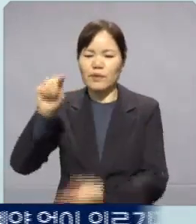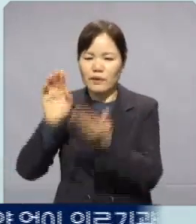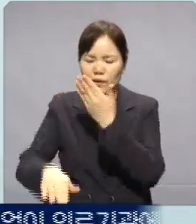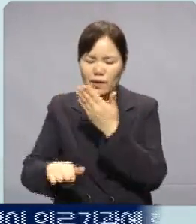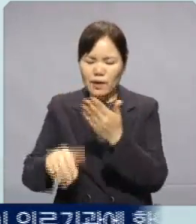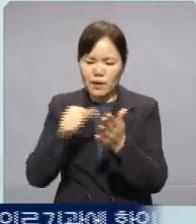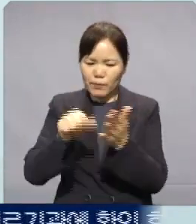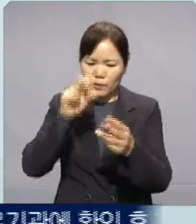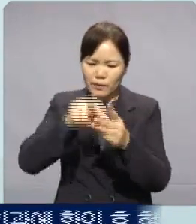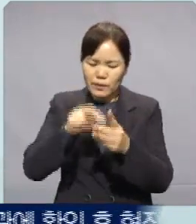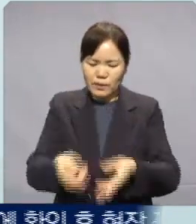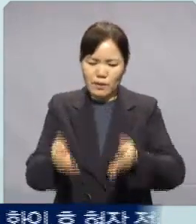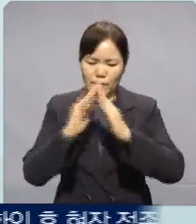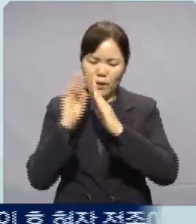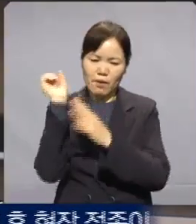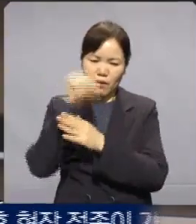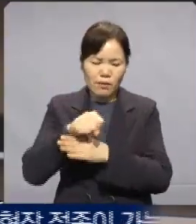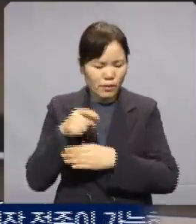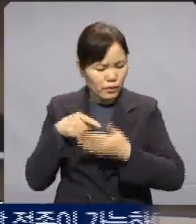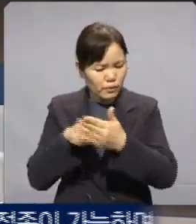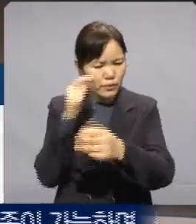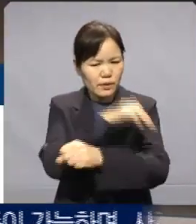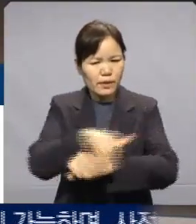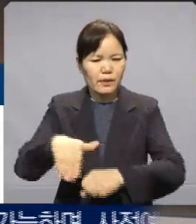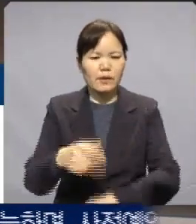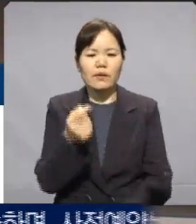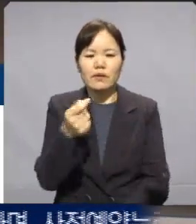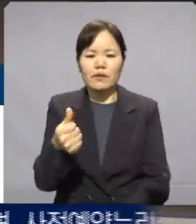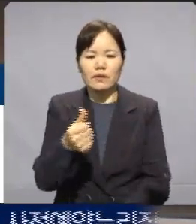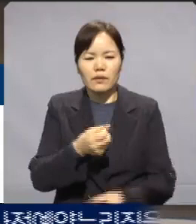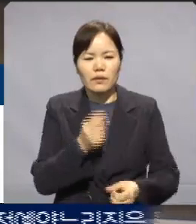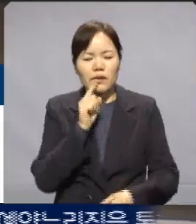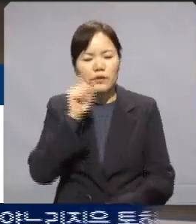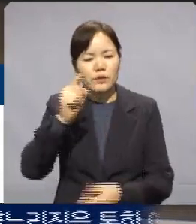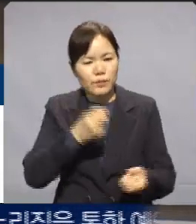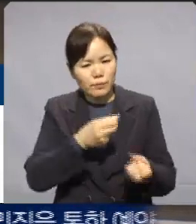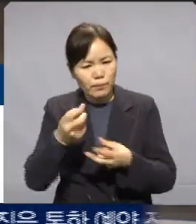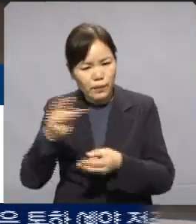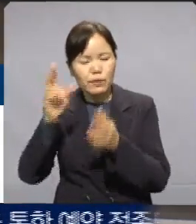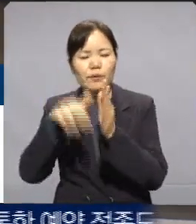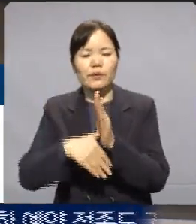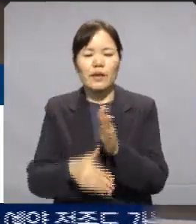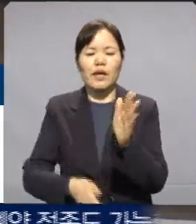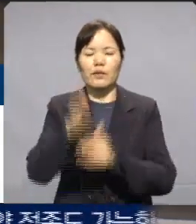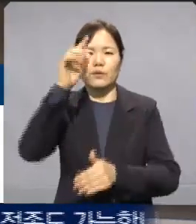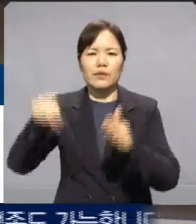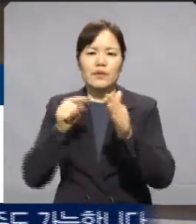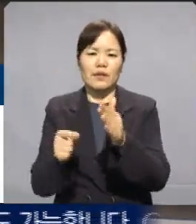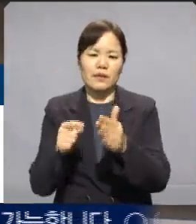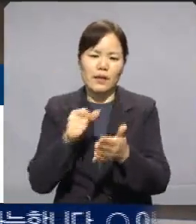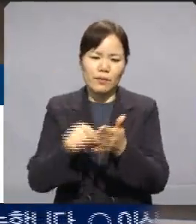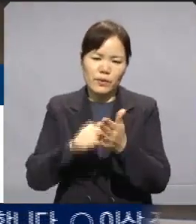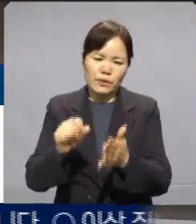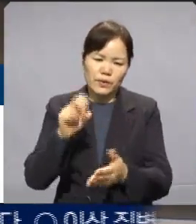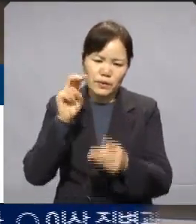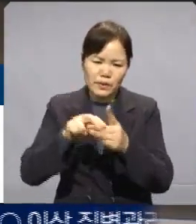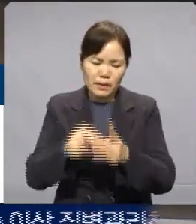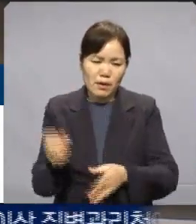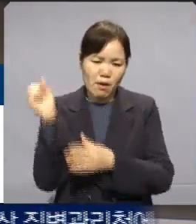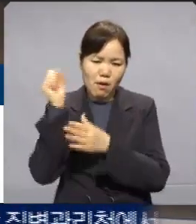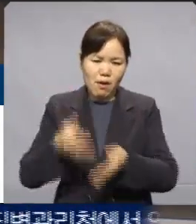허용을 추진할 계획입니다. 소규모 주문 배송시설에 도심 내 입점을 허용하는 등 인공지능